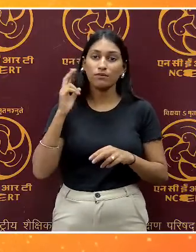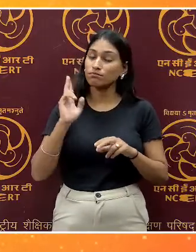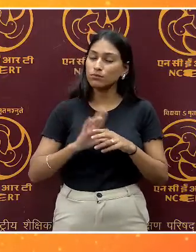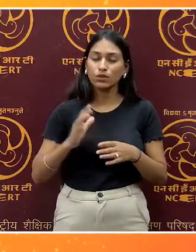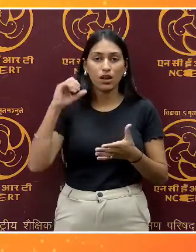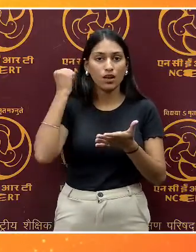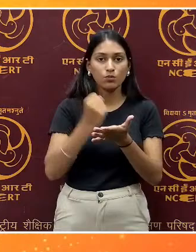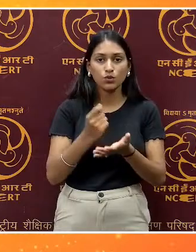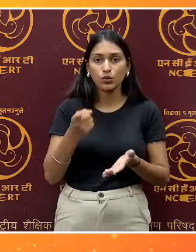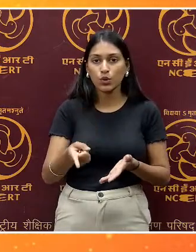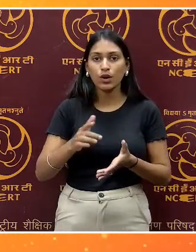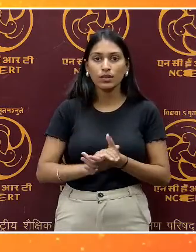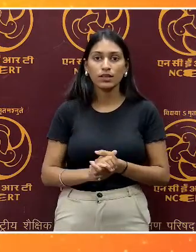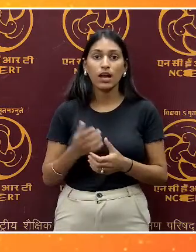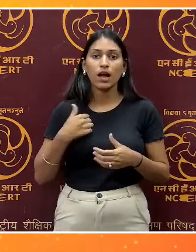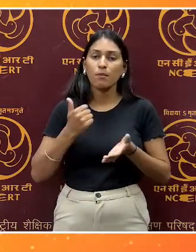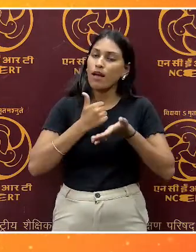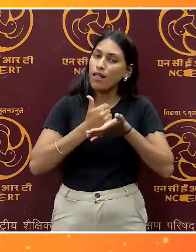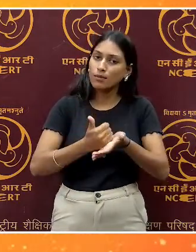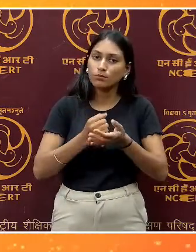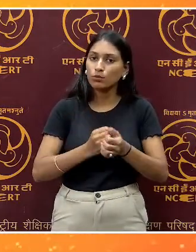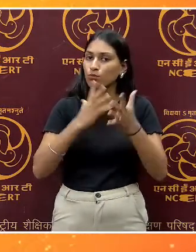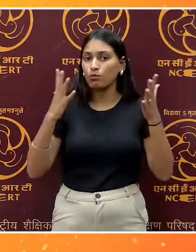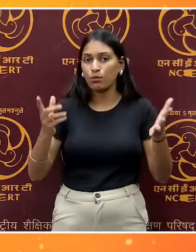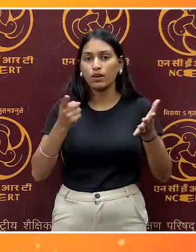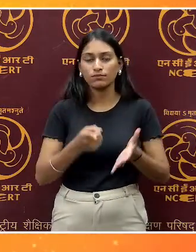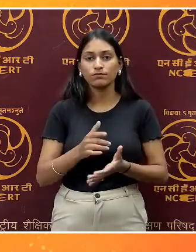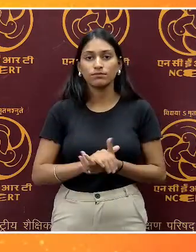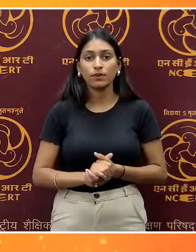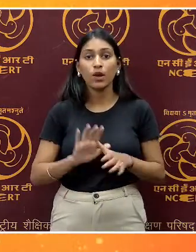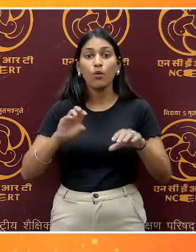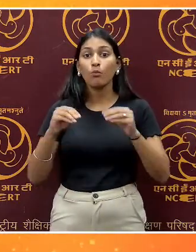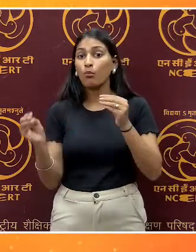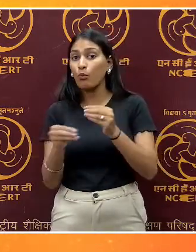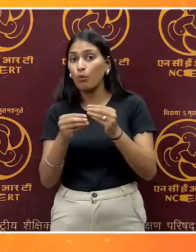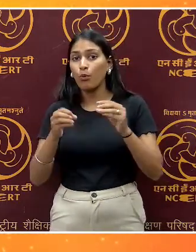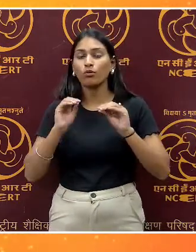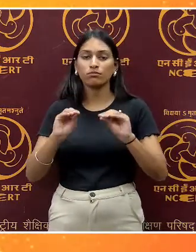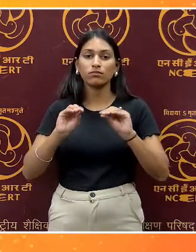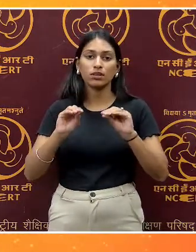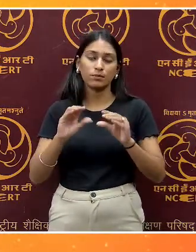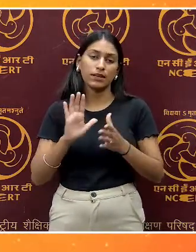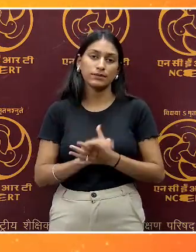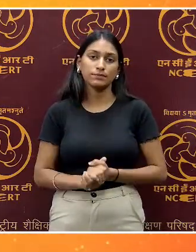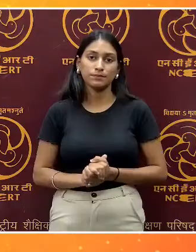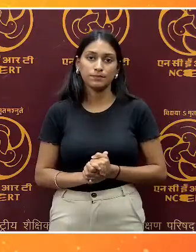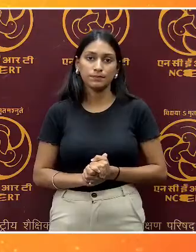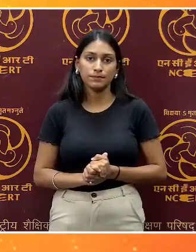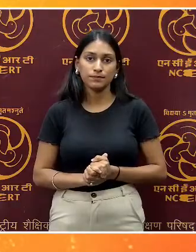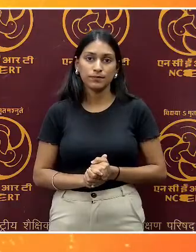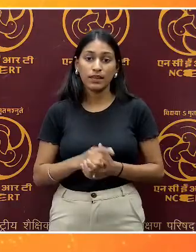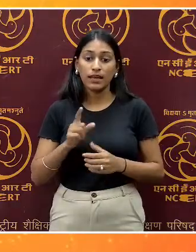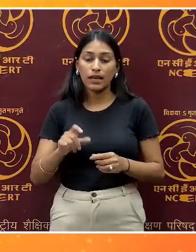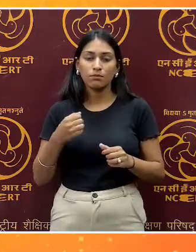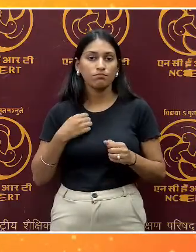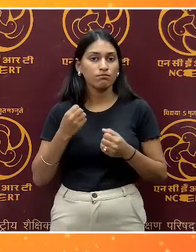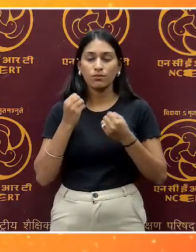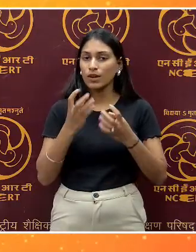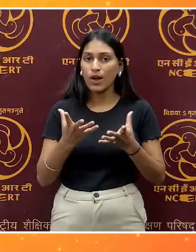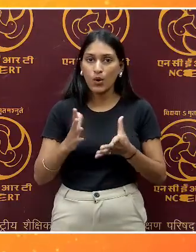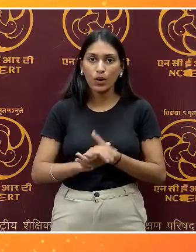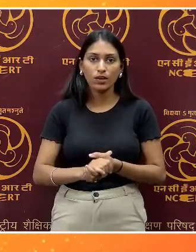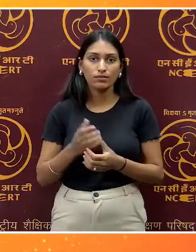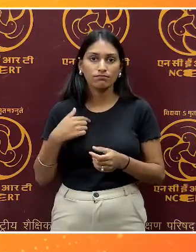to help you a lot in your board classes. तो दर्शकों, हम इसी तरह से एक अनोखे अंदाज में आपके लिए लेकर